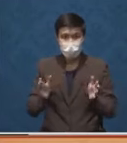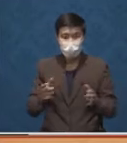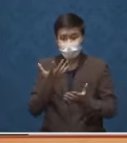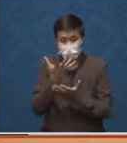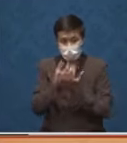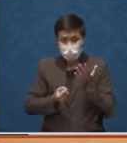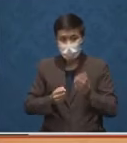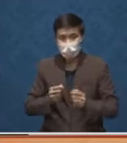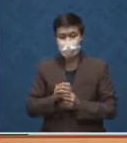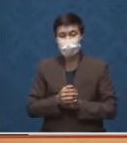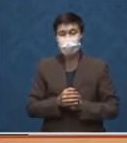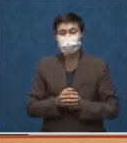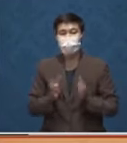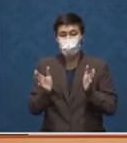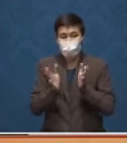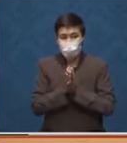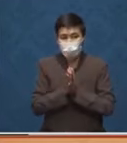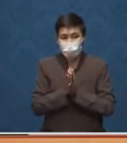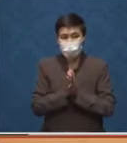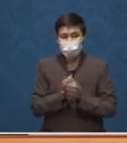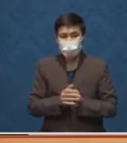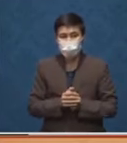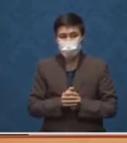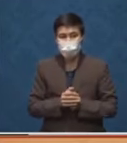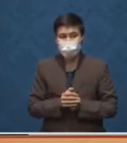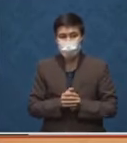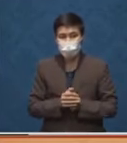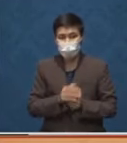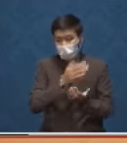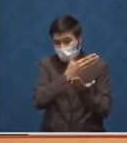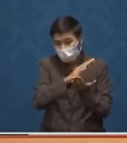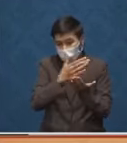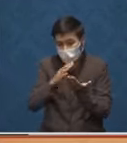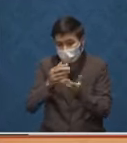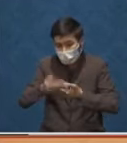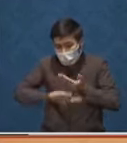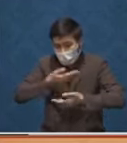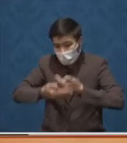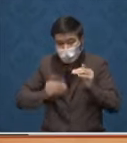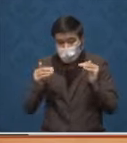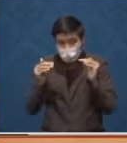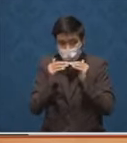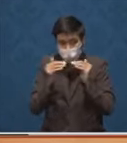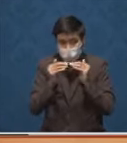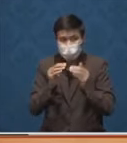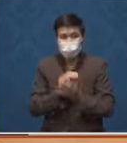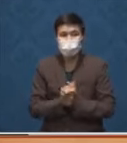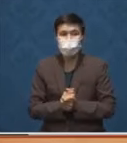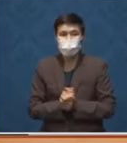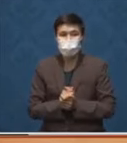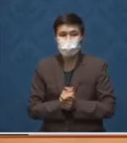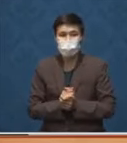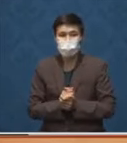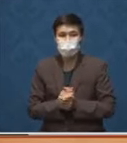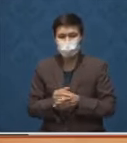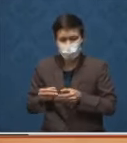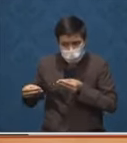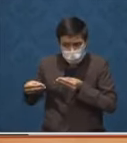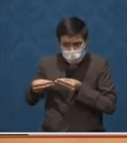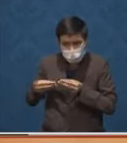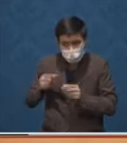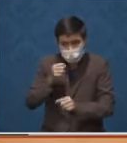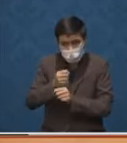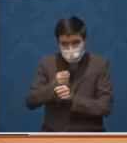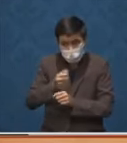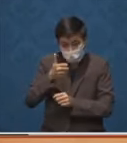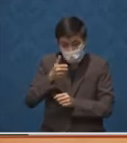า market แชร์เท่าๆกันส่วนแบ่งตลาดเท่าๆกันเนี่ยนะคะท่านประธานการหัวมันทำได้ง่ายมากแบบมองต